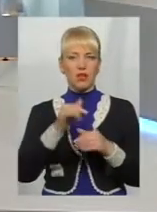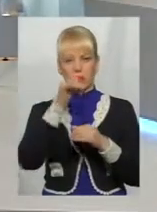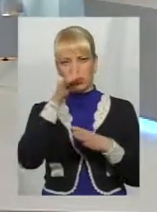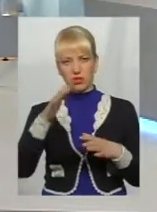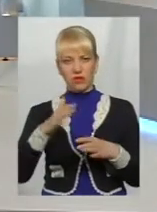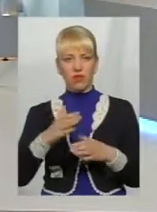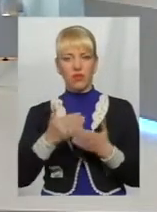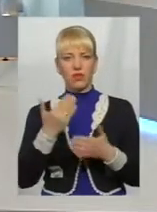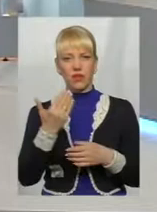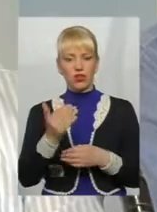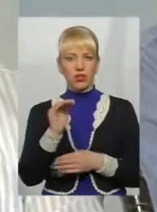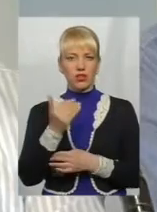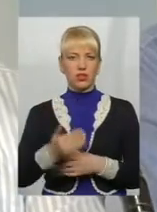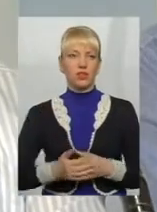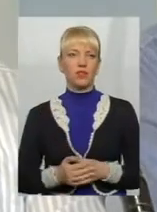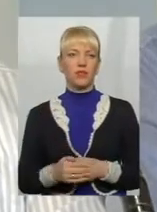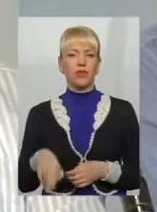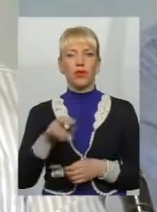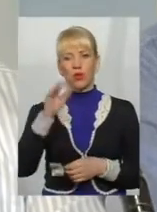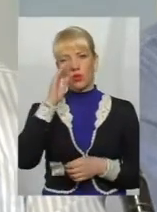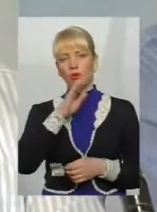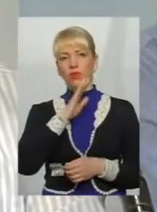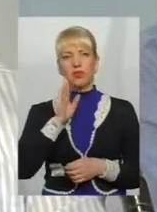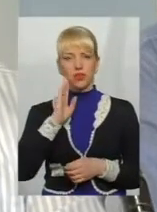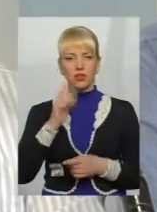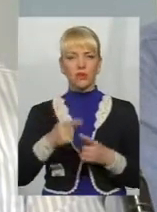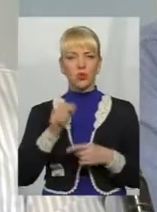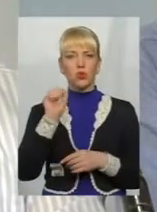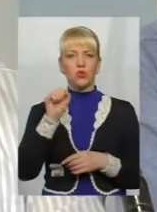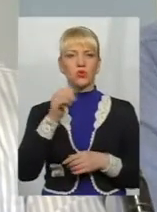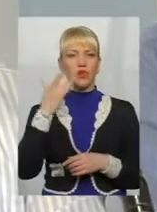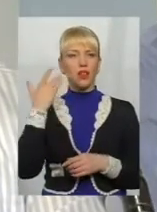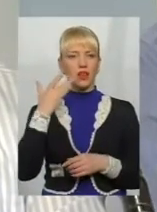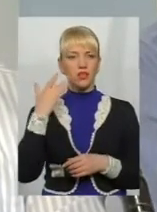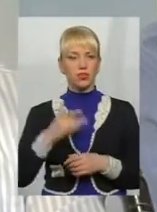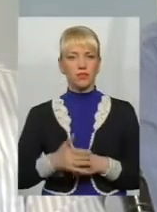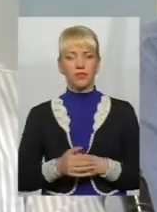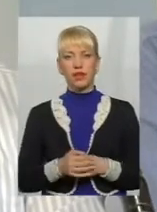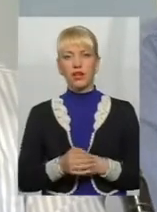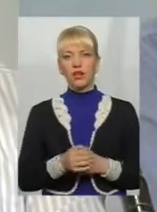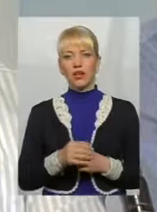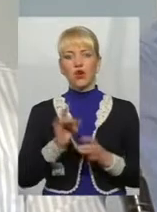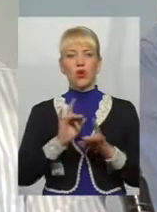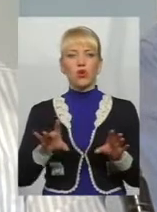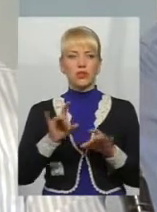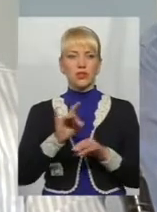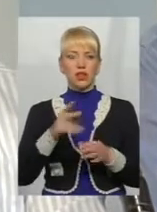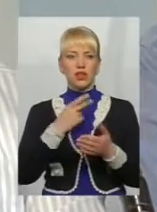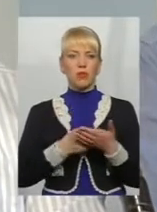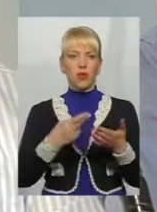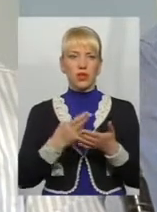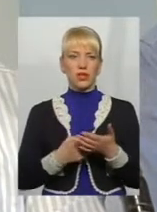дитини. Ну, до батьків достукатися легше, як кажуть, розказати їм, показати